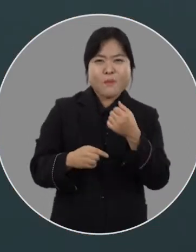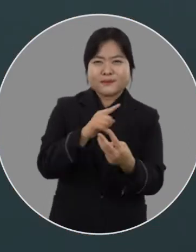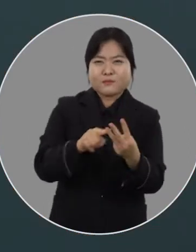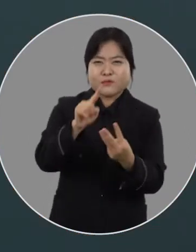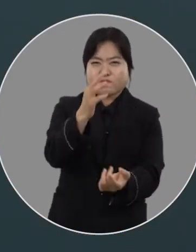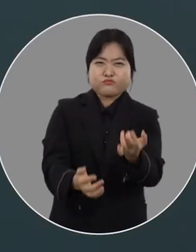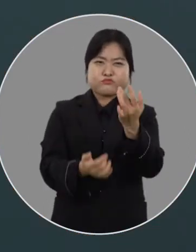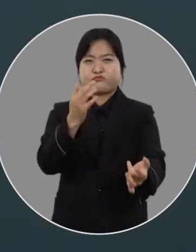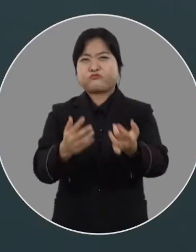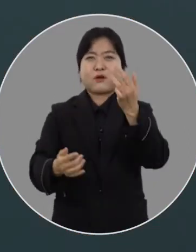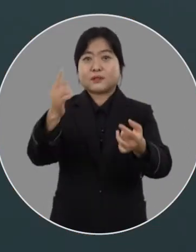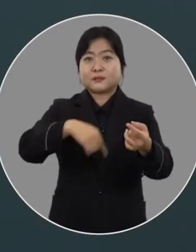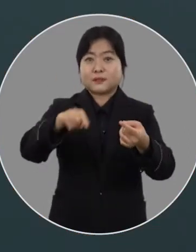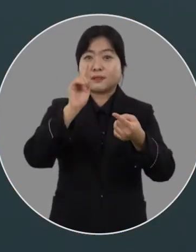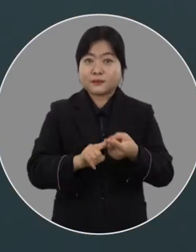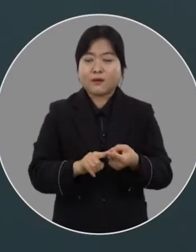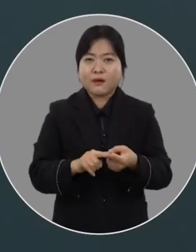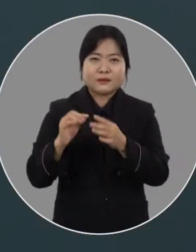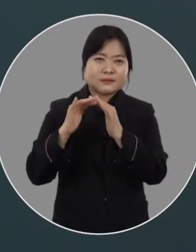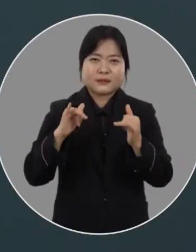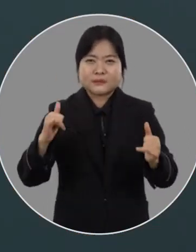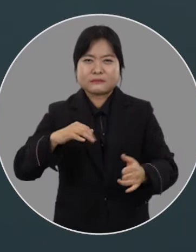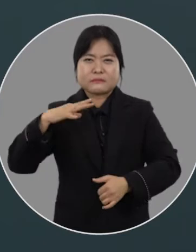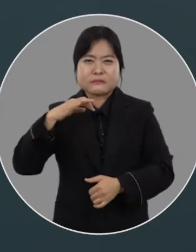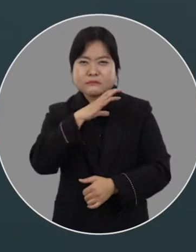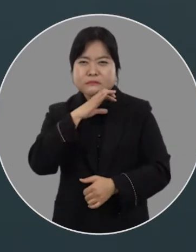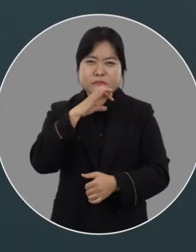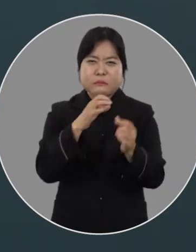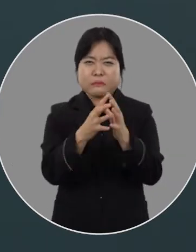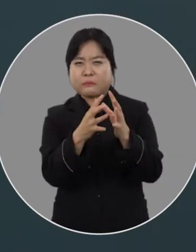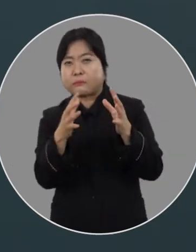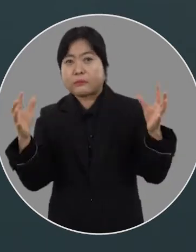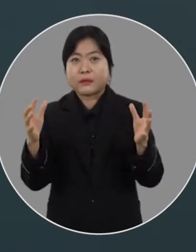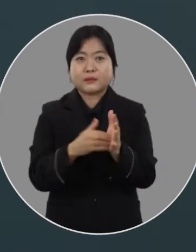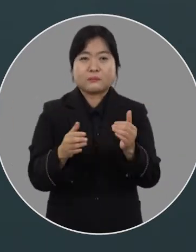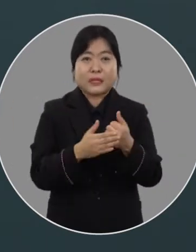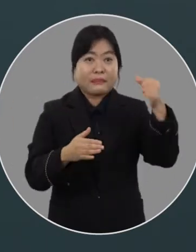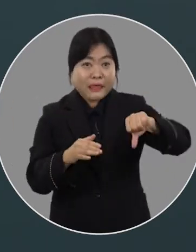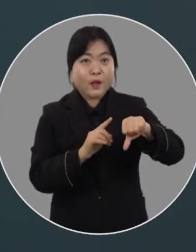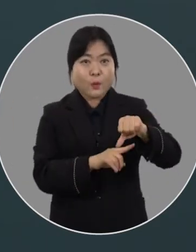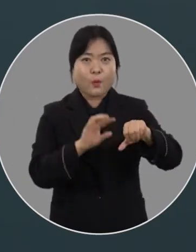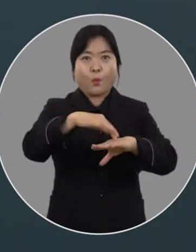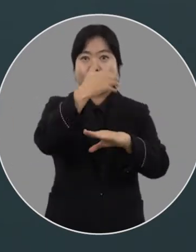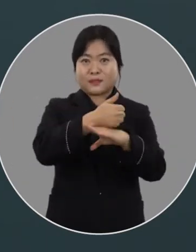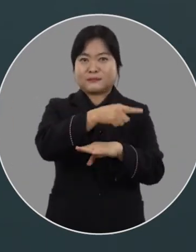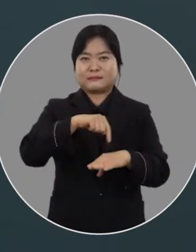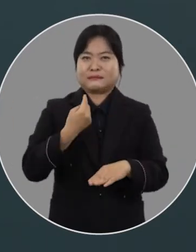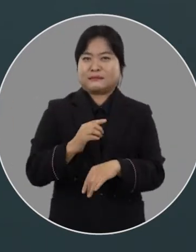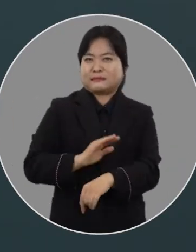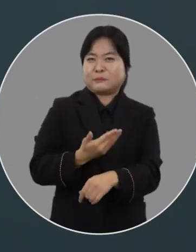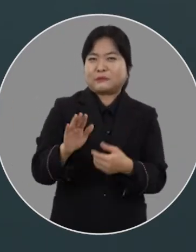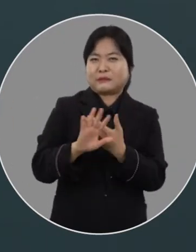1이 불타고 그것에 대해서 계속해서 사람들의 불만이 커지게 되자 네로 황제는 자신의 잘못을